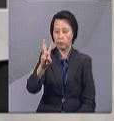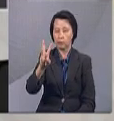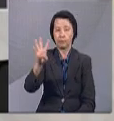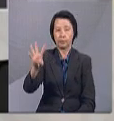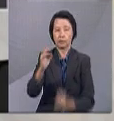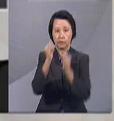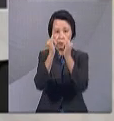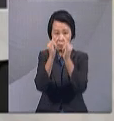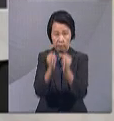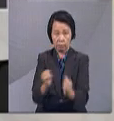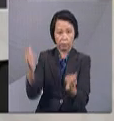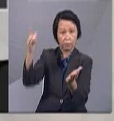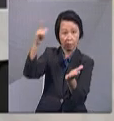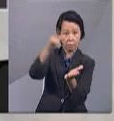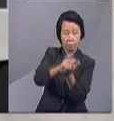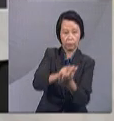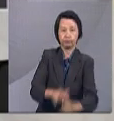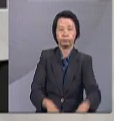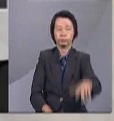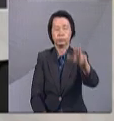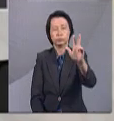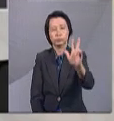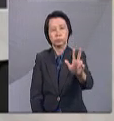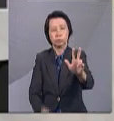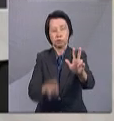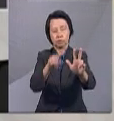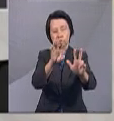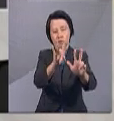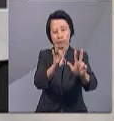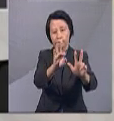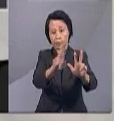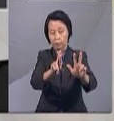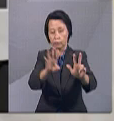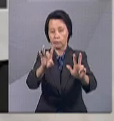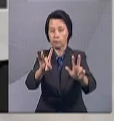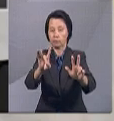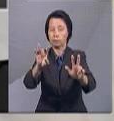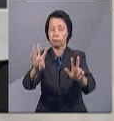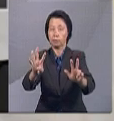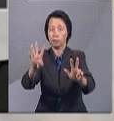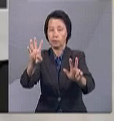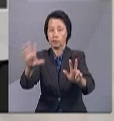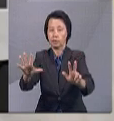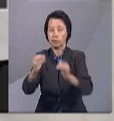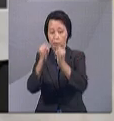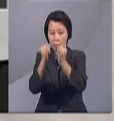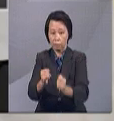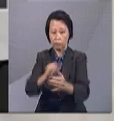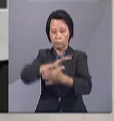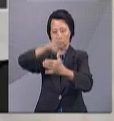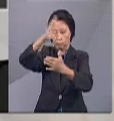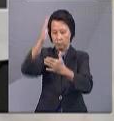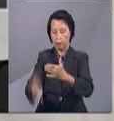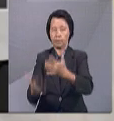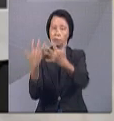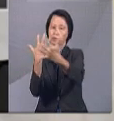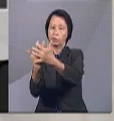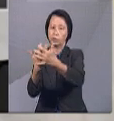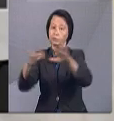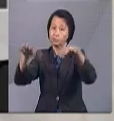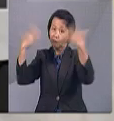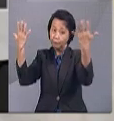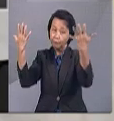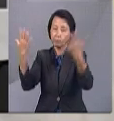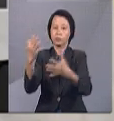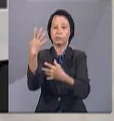individu 3/38 ribu 845 individu telah tamat tempoh Valentine selama